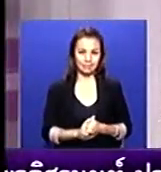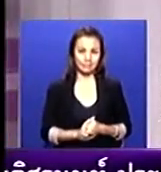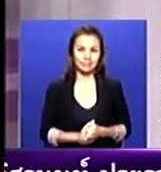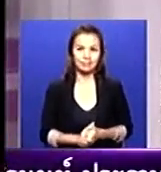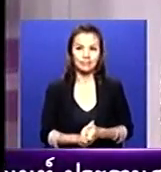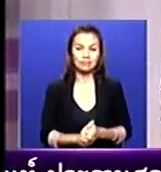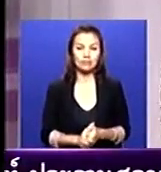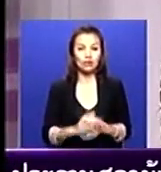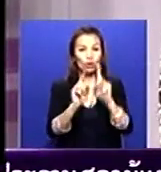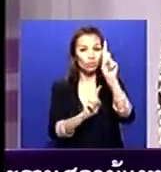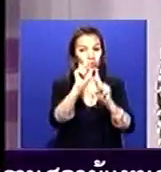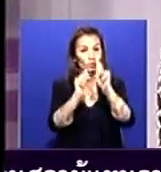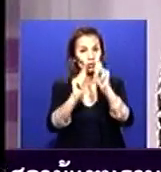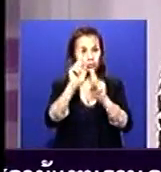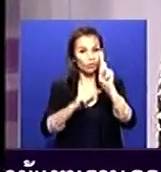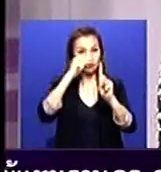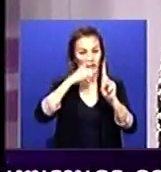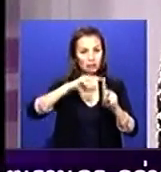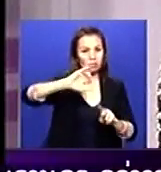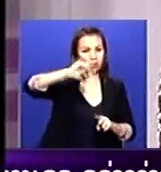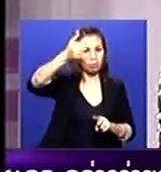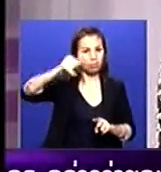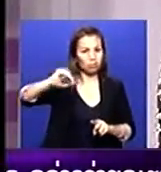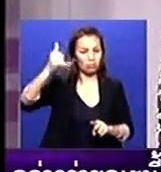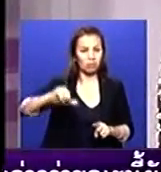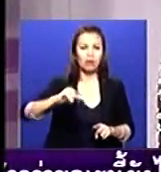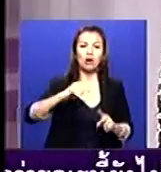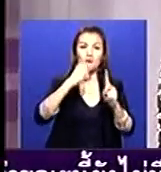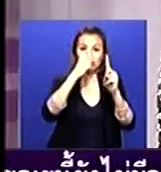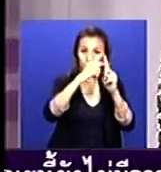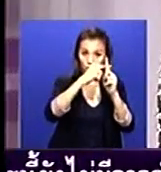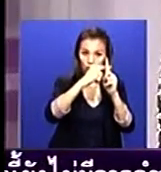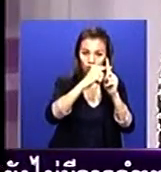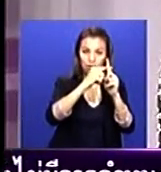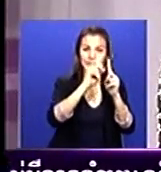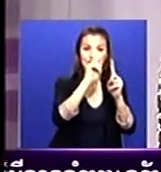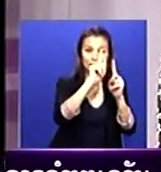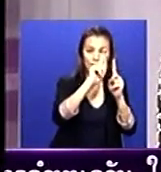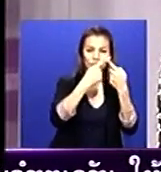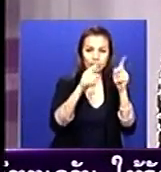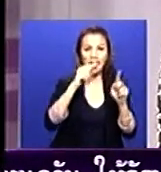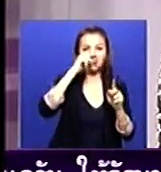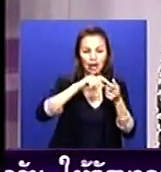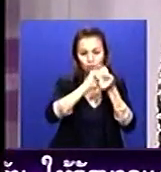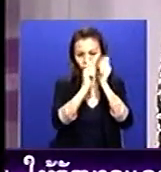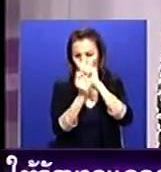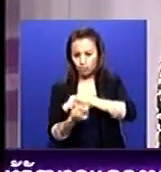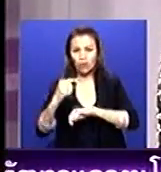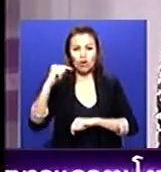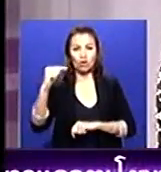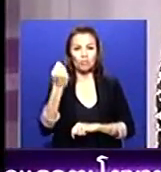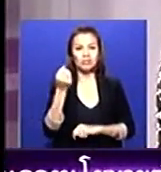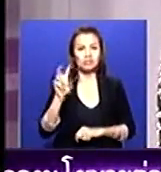ส่วนตลาดหุ้นไทยในวันนี้นะคะค่อนข้างที่จะผันผวนเปิดตลาดมาในแดนบวกแต่ว่าในที่สุดวันนี้ใครจะเชื่อคะว่าบ้านเรานั้นลบลงไปถึง12จุดด้วยกัน